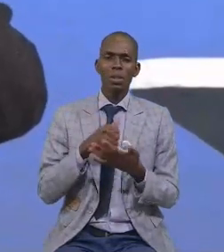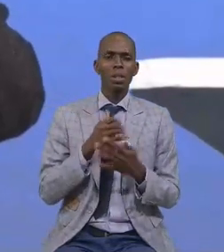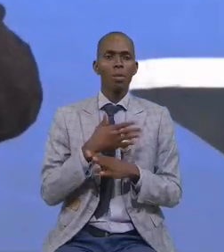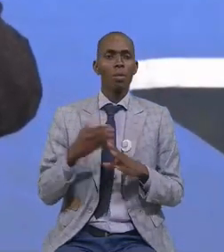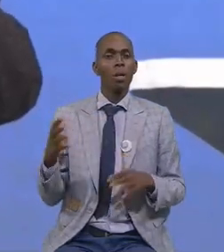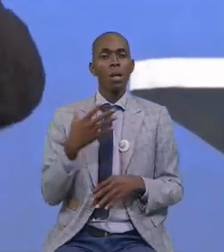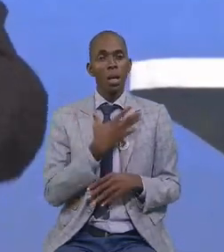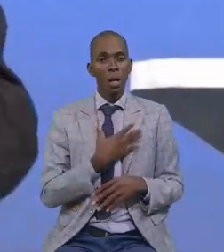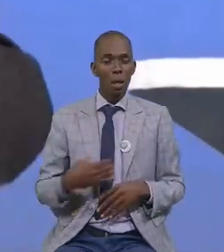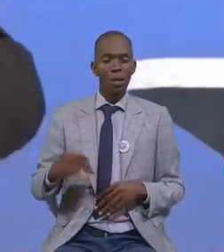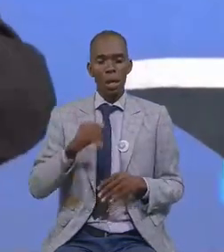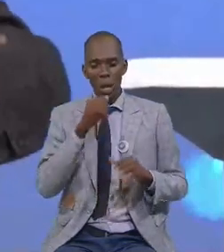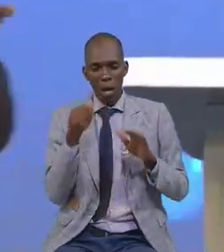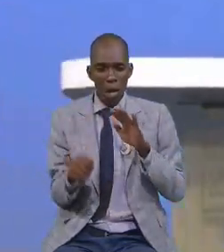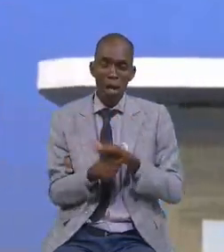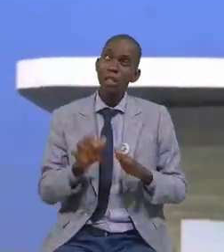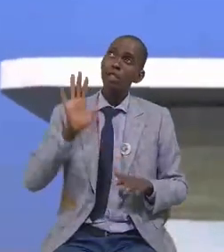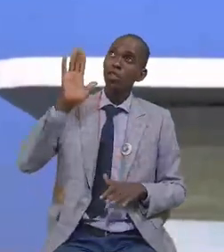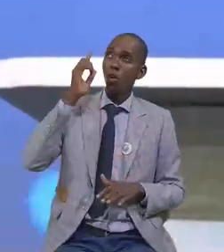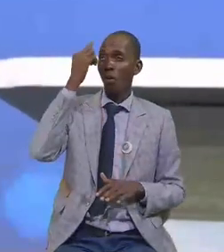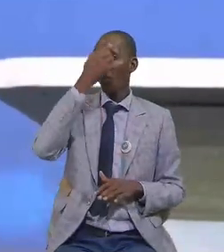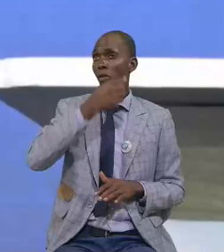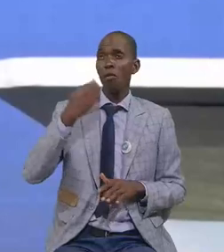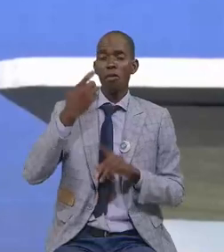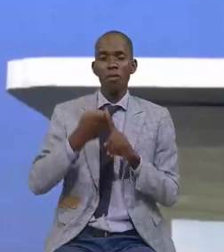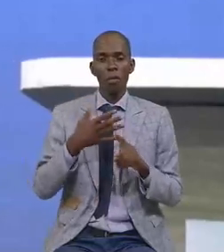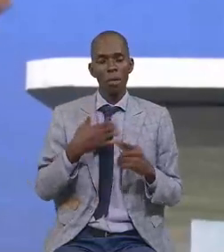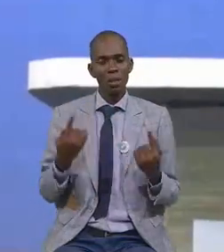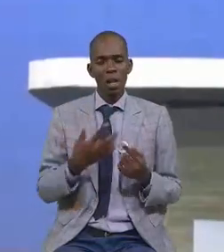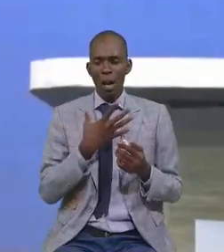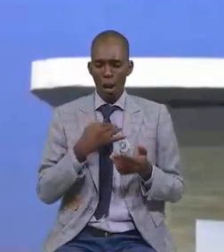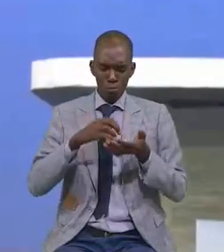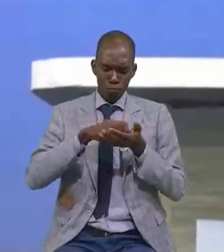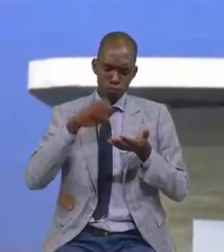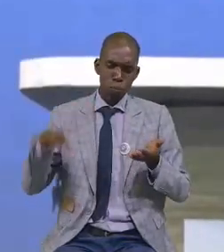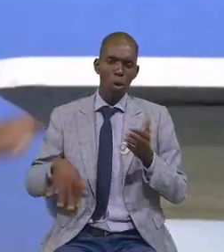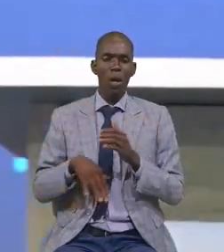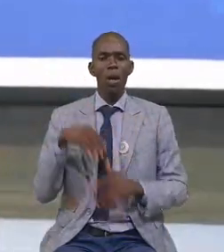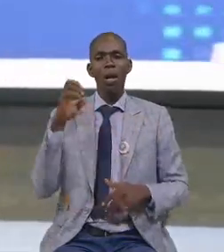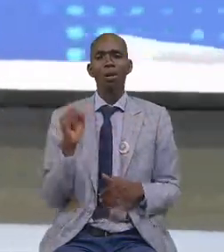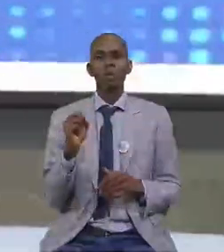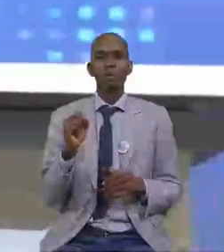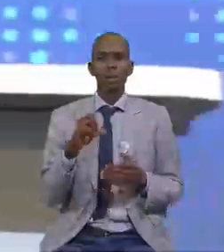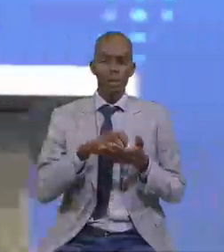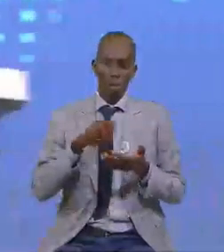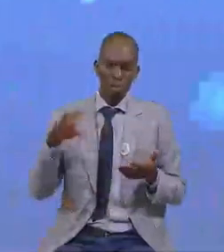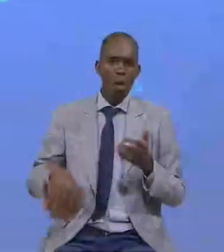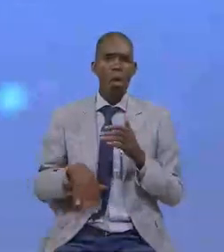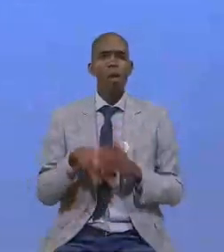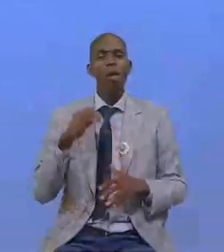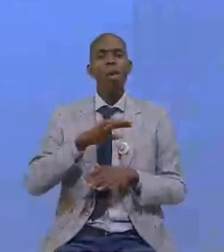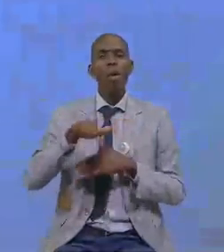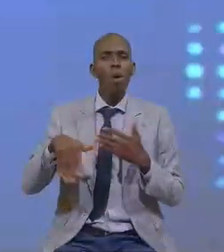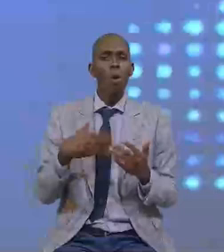Et efface toutes mes iniquités. Détourne ton regard de mes péchés. Efface toutes